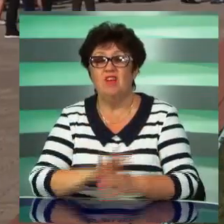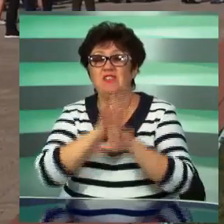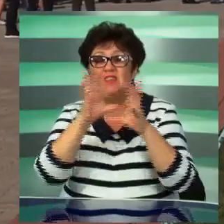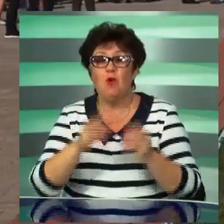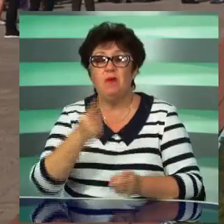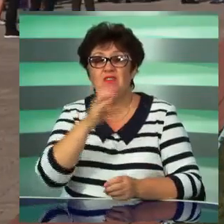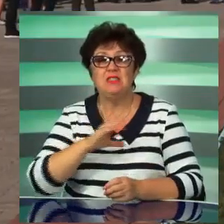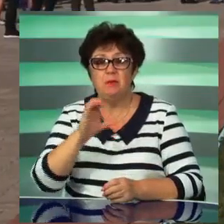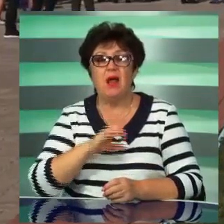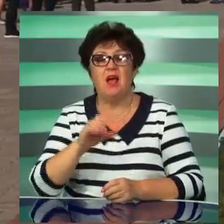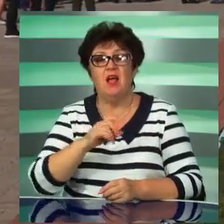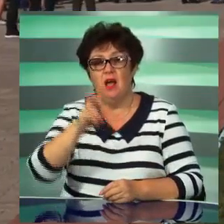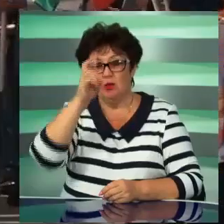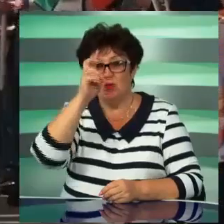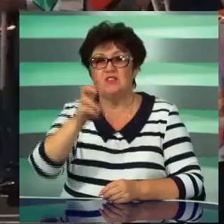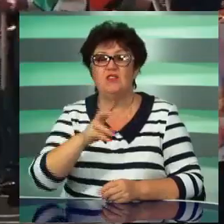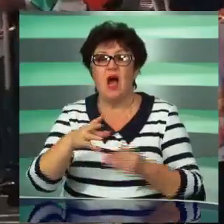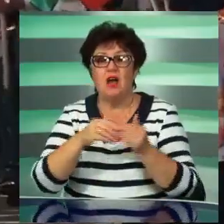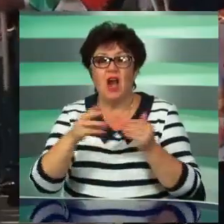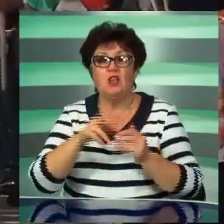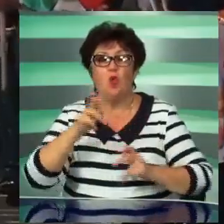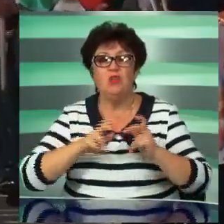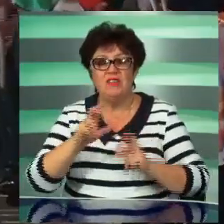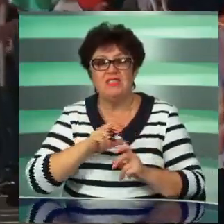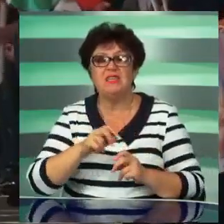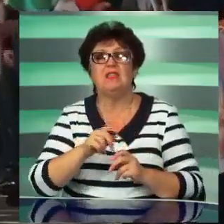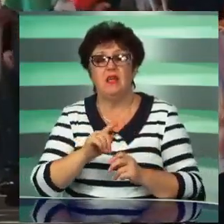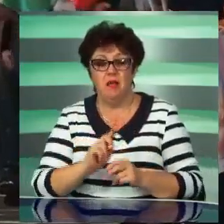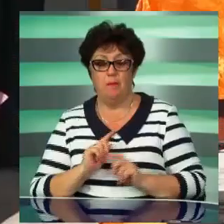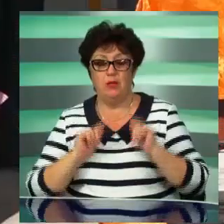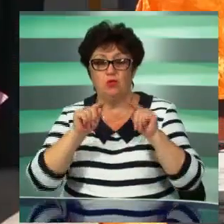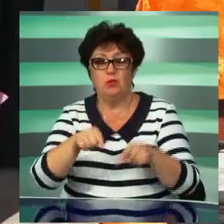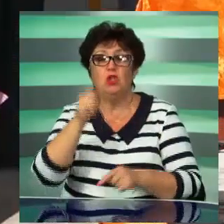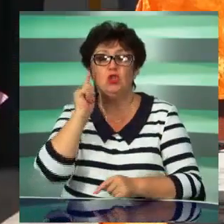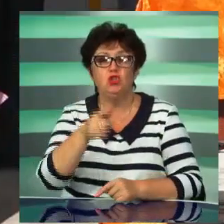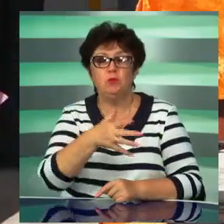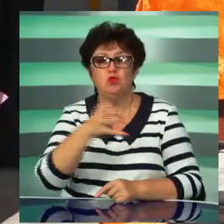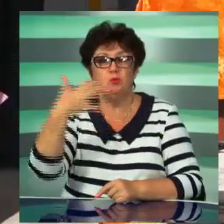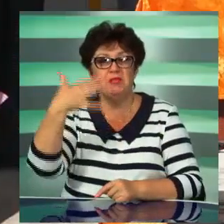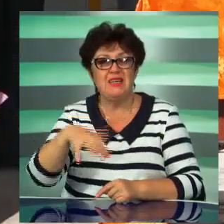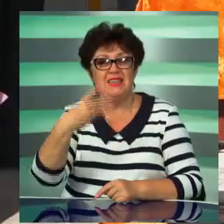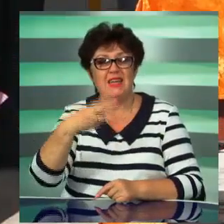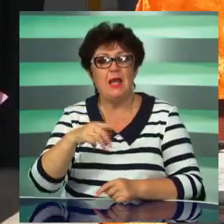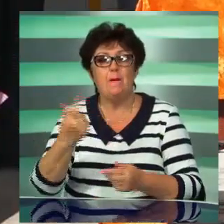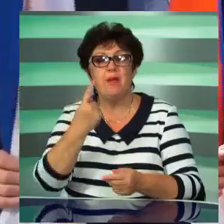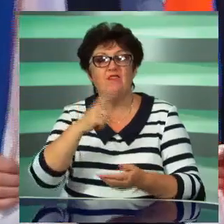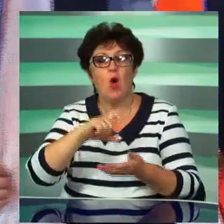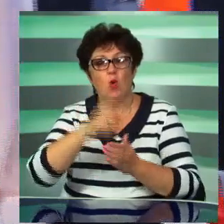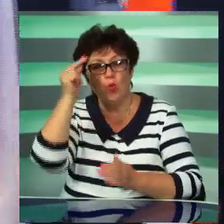1 сентября порог Брянского государственного аграрного университета переступили 1553